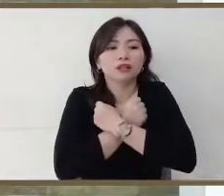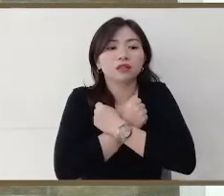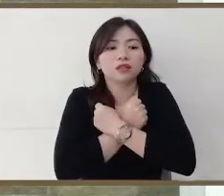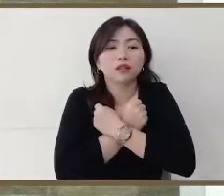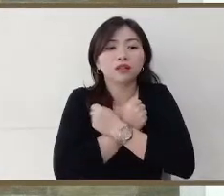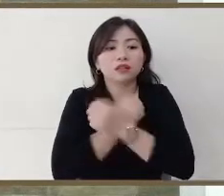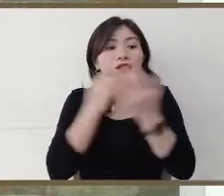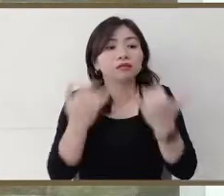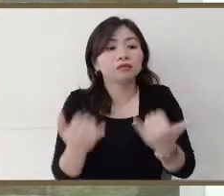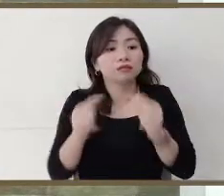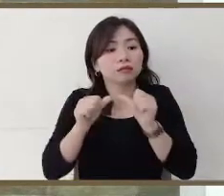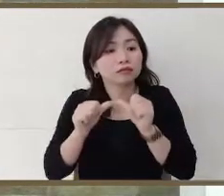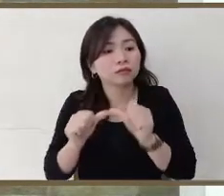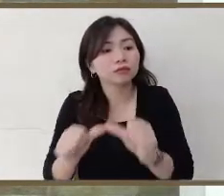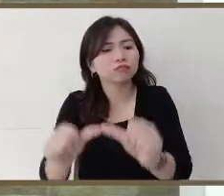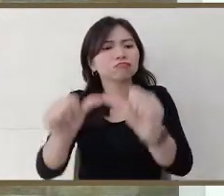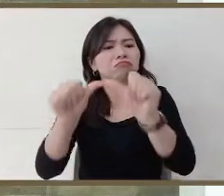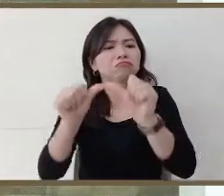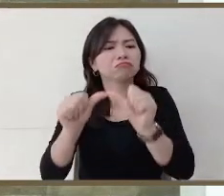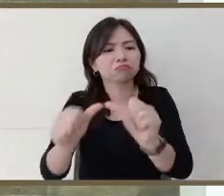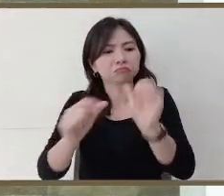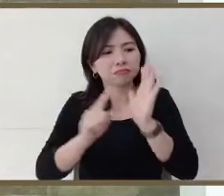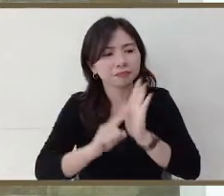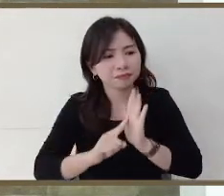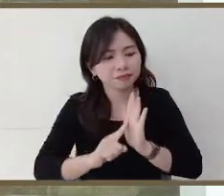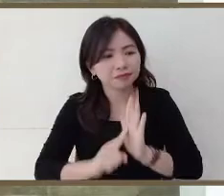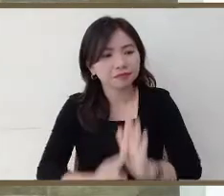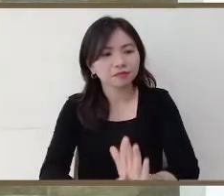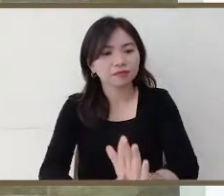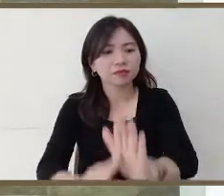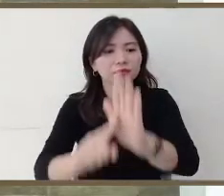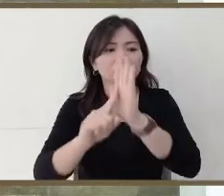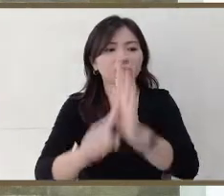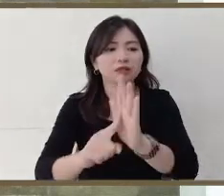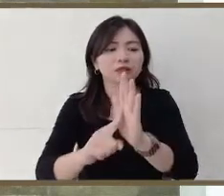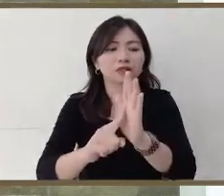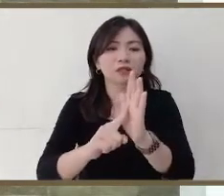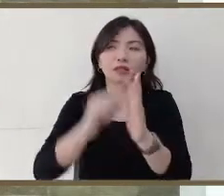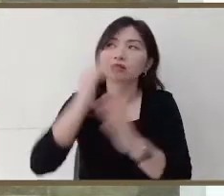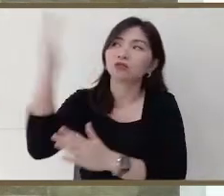pag-ibig mo sa'king pinakita.